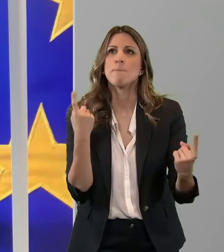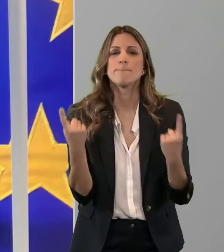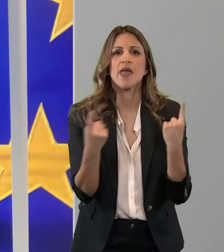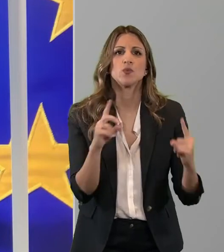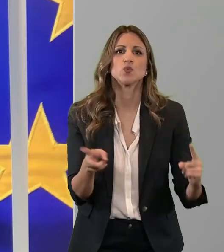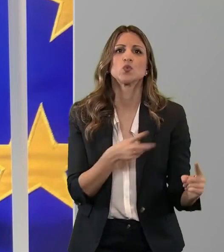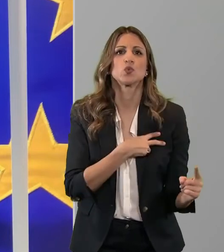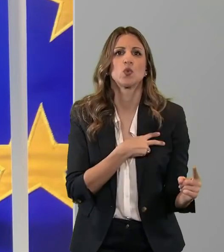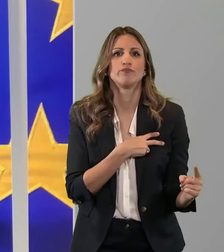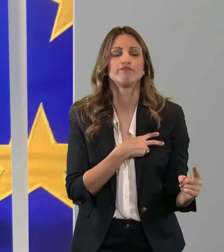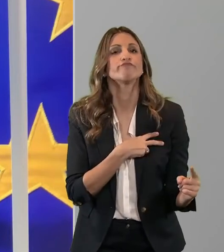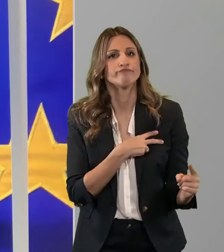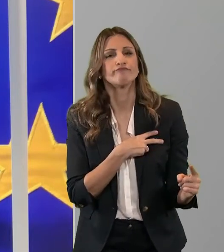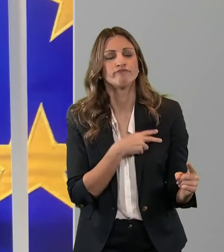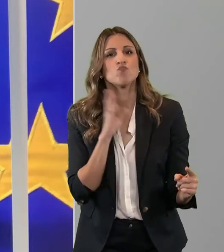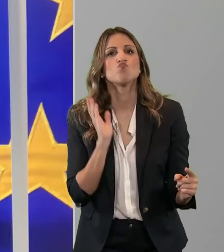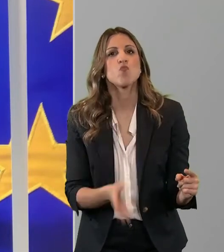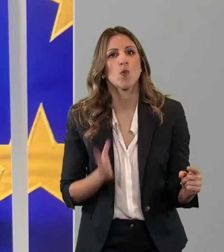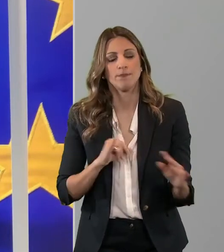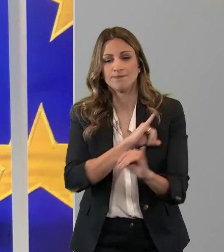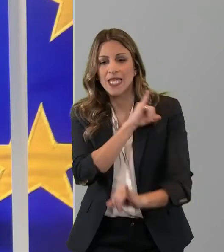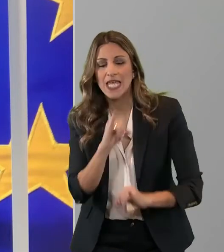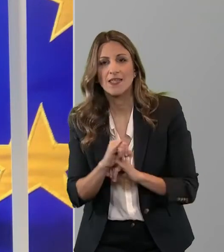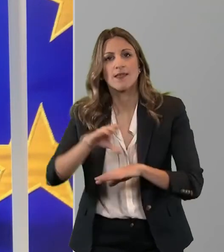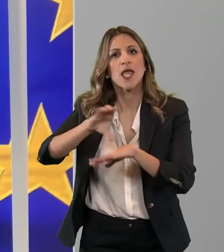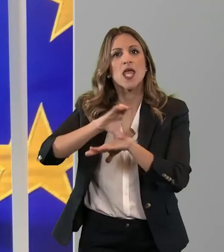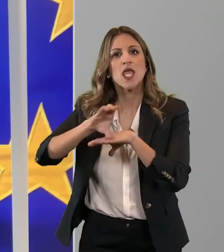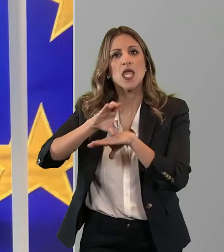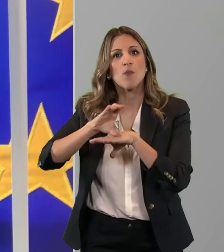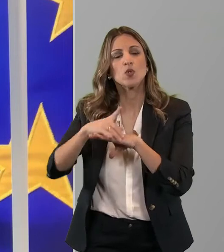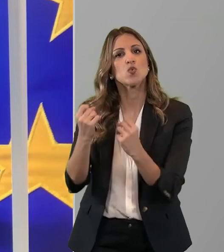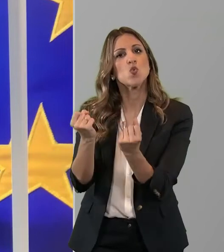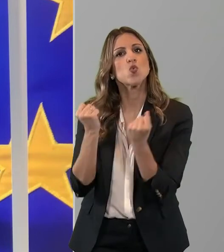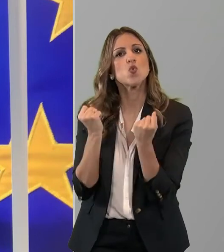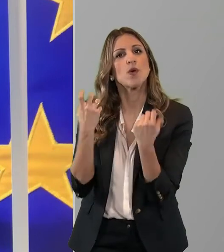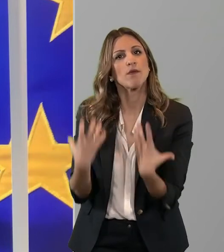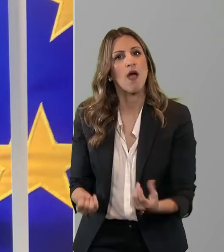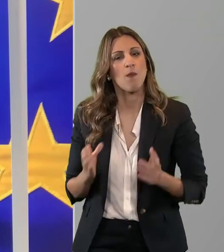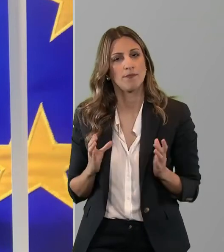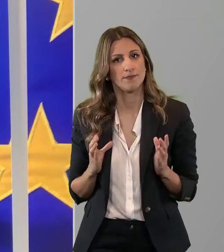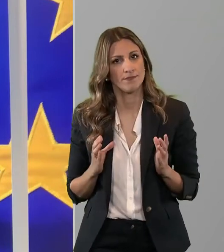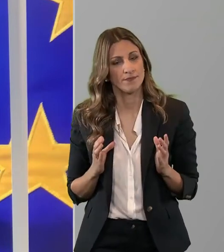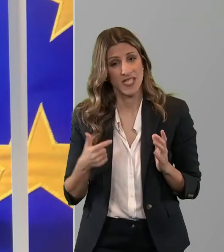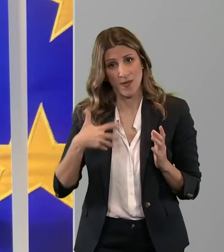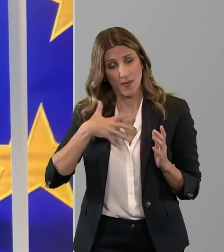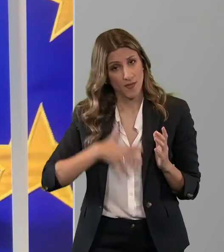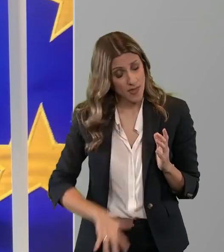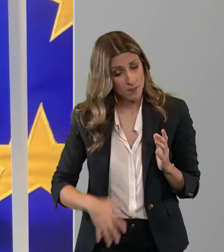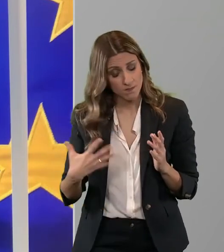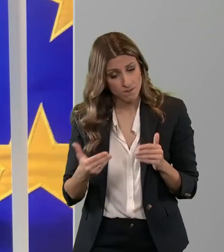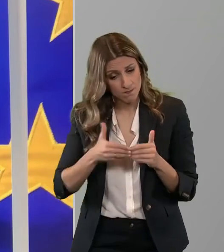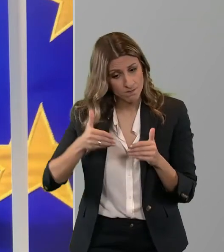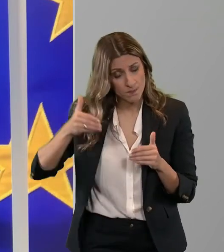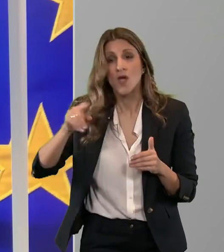οποίο θα είναι μακροπρόθεσμα ευνοϊκό για την ψηφιακή καινοτομία και θα καλύπτει αυτό τον ορίζοντα